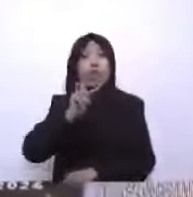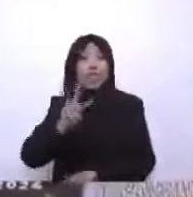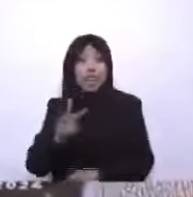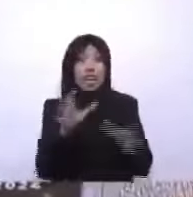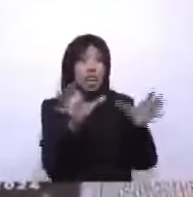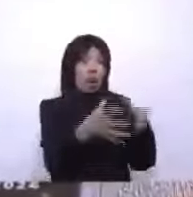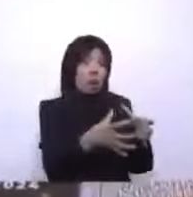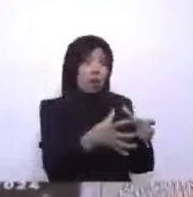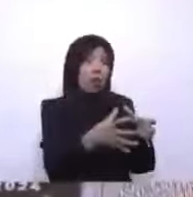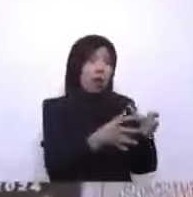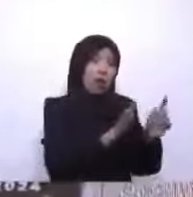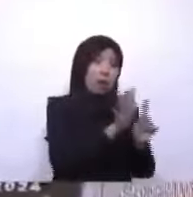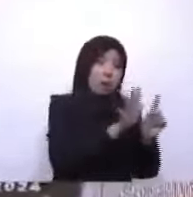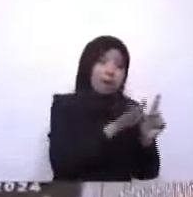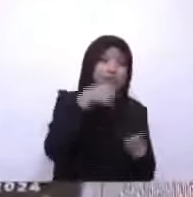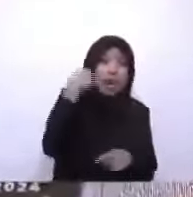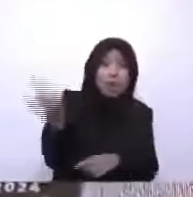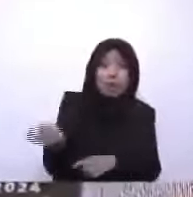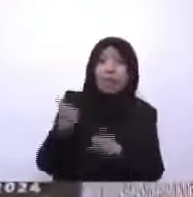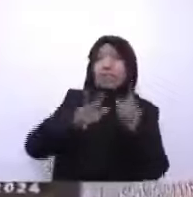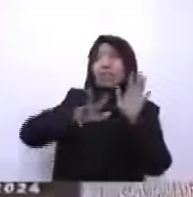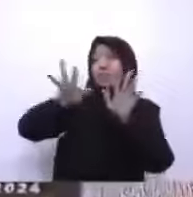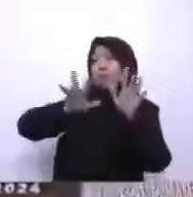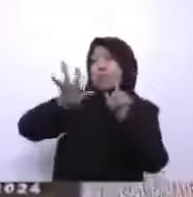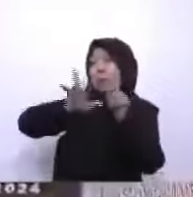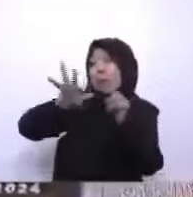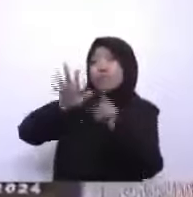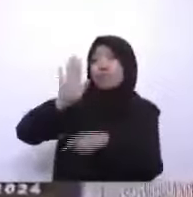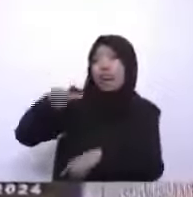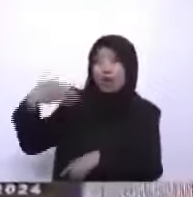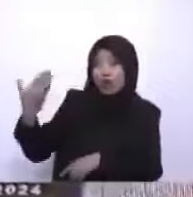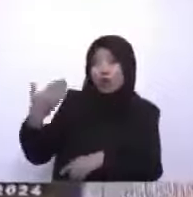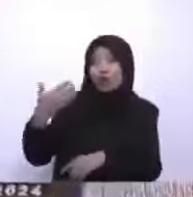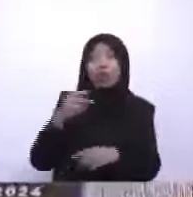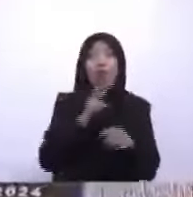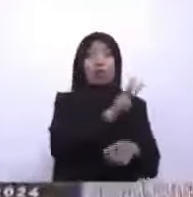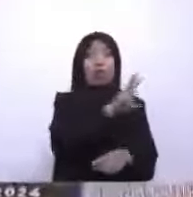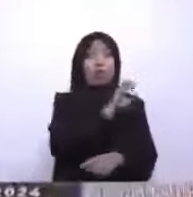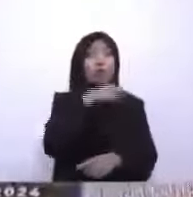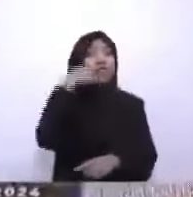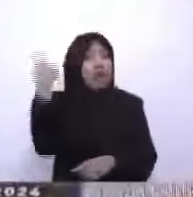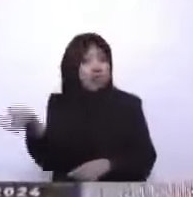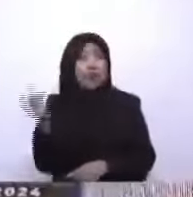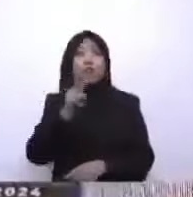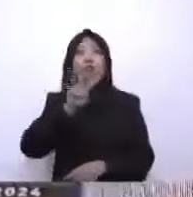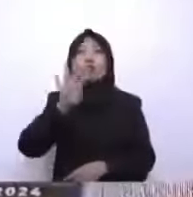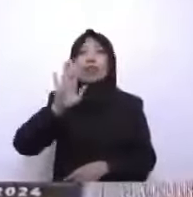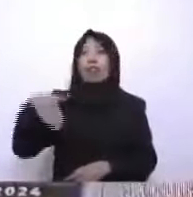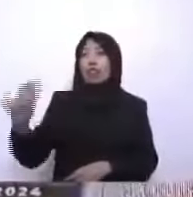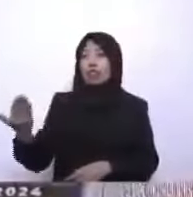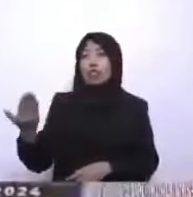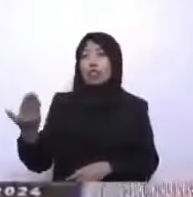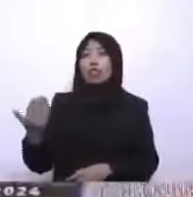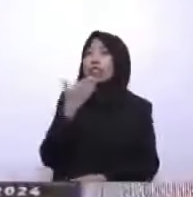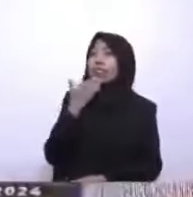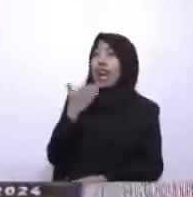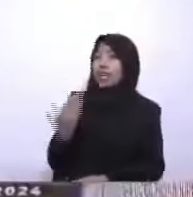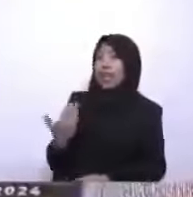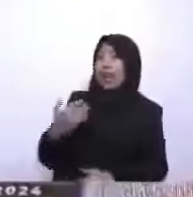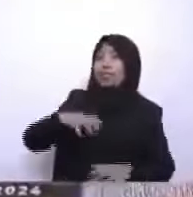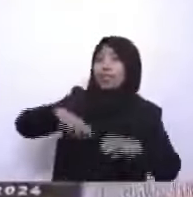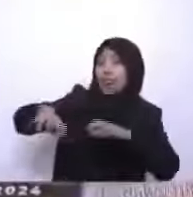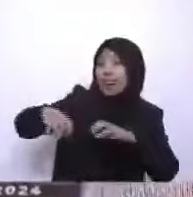kelompok umur 15 sampai dengan 19 tahun dan 20 sampai 24 tahun. Pertanyaannya,